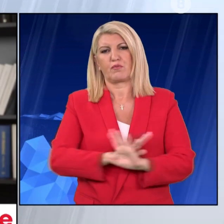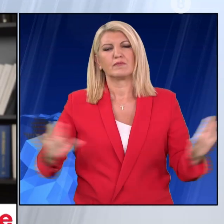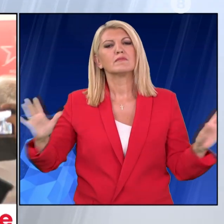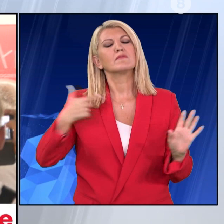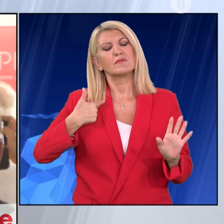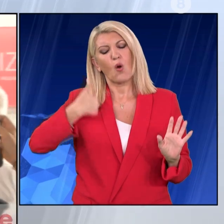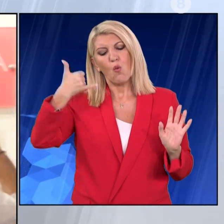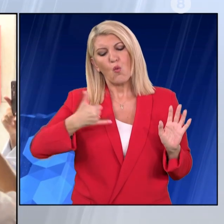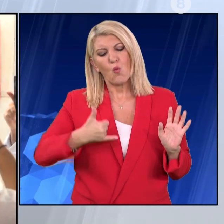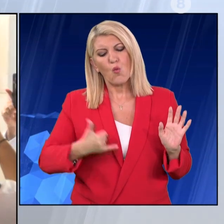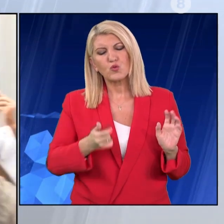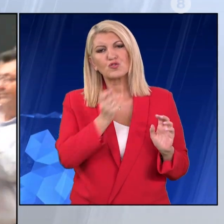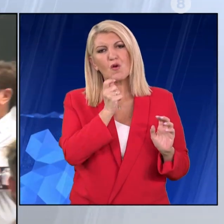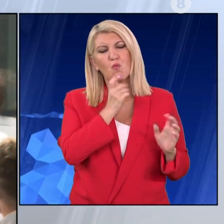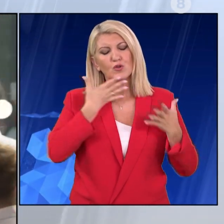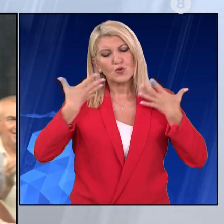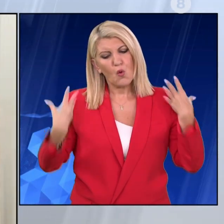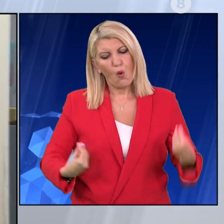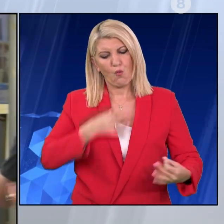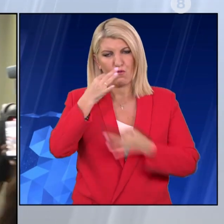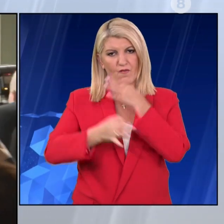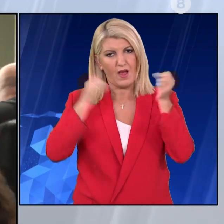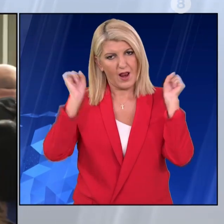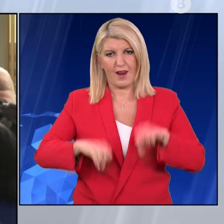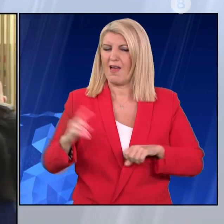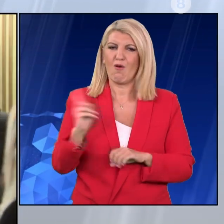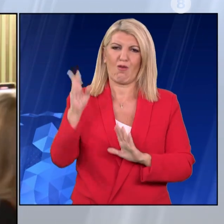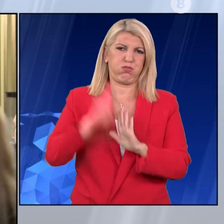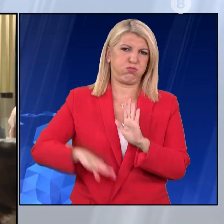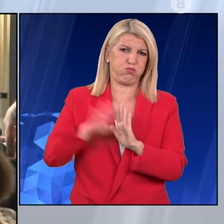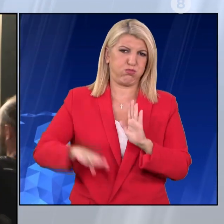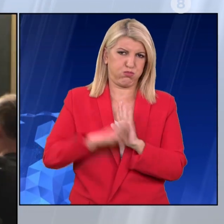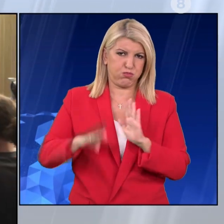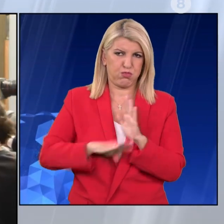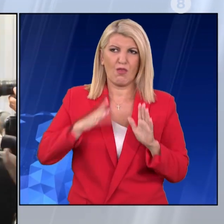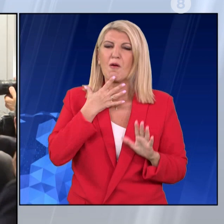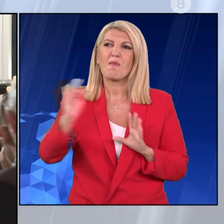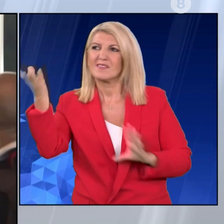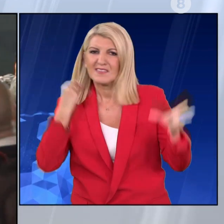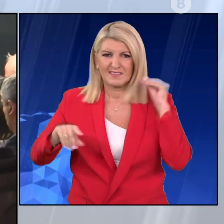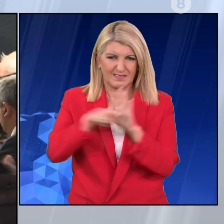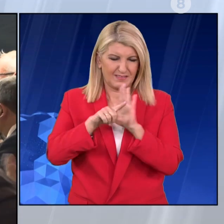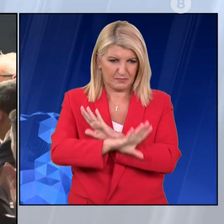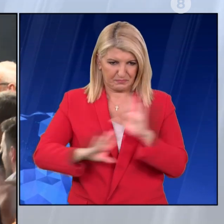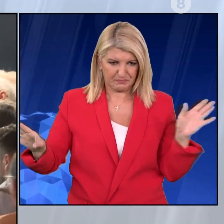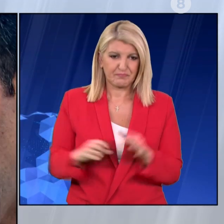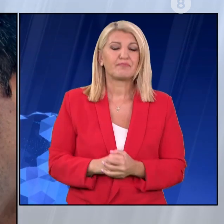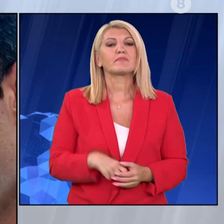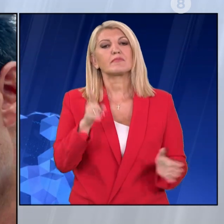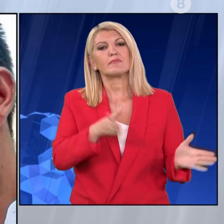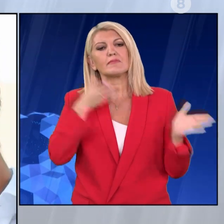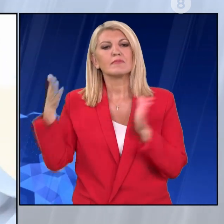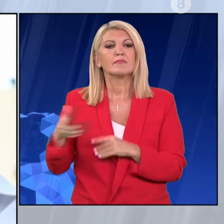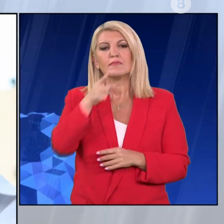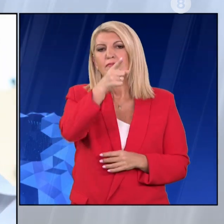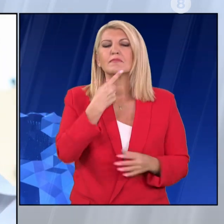πολιτικής ο στέφανος κασελάκης για την ώρα επιλέγει να τρέξει την κούρσα για την διεκδίκηση της προεδρίας και να μη απαντήσει στην έκκληση της κυρίας αξιόγλου να πάρει θέση